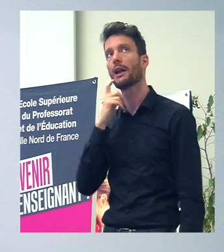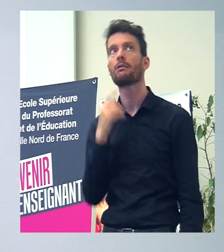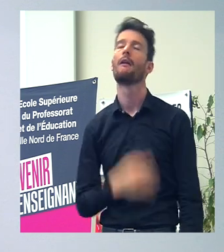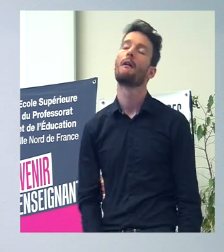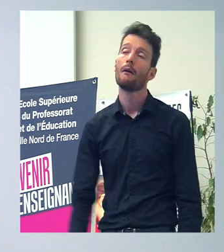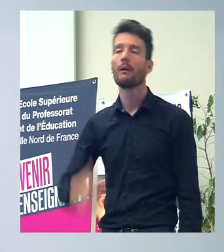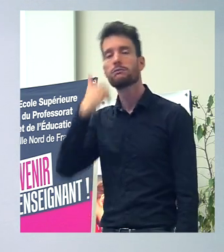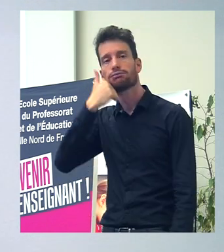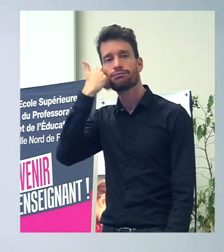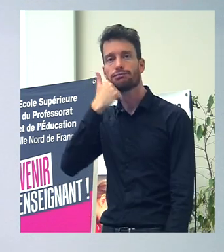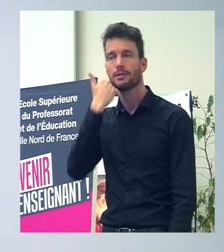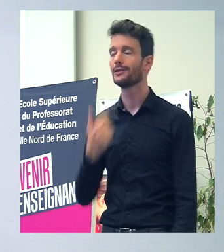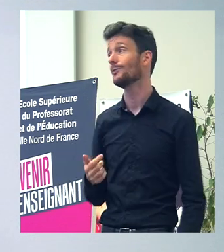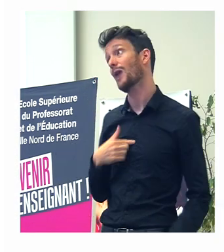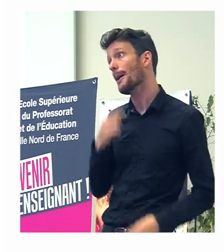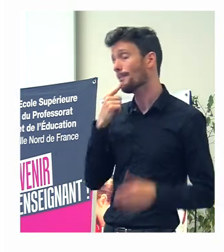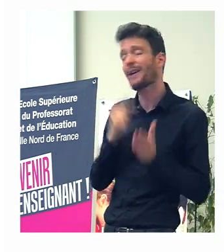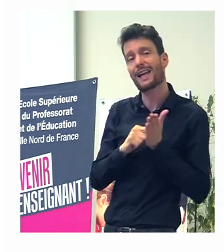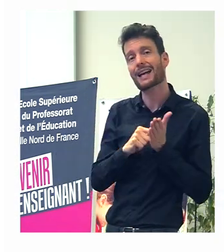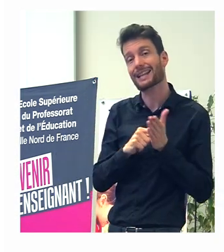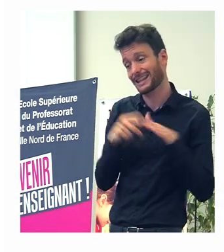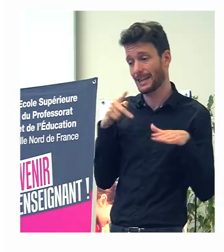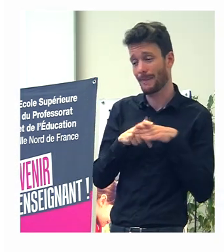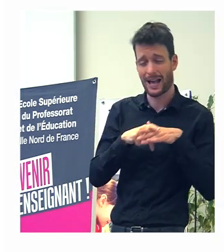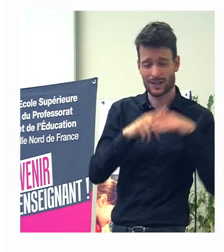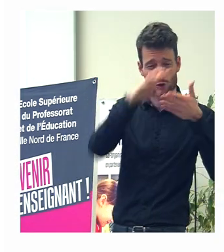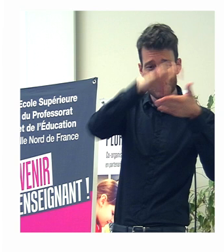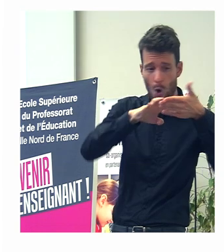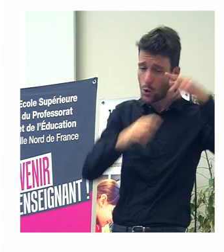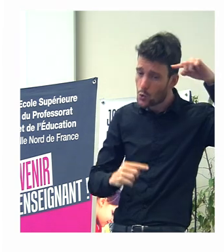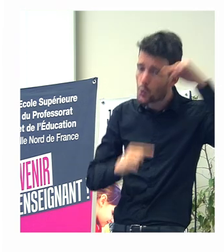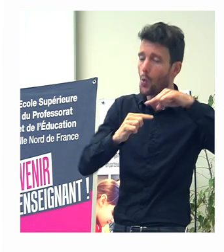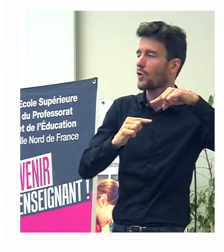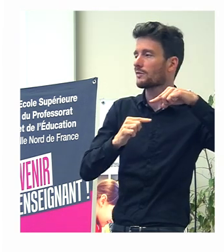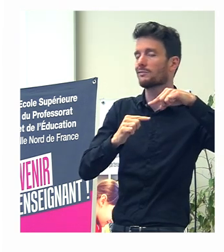aussi. Moi, je propose vraiment de partir le support court.